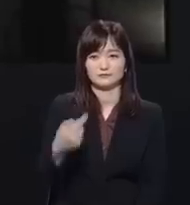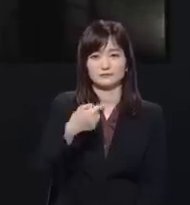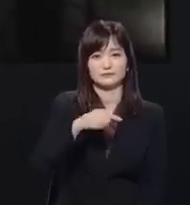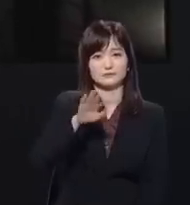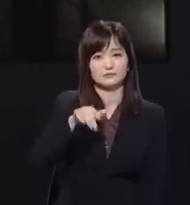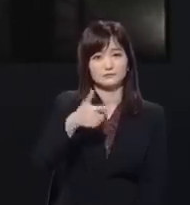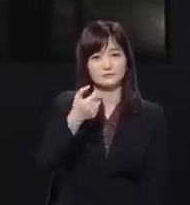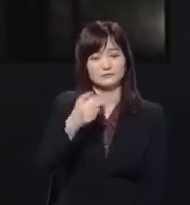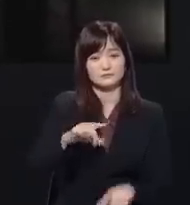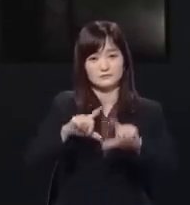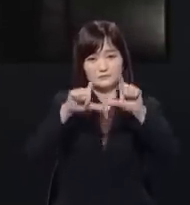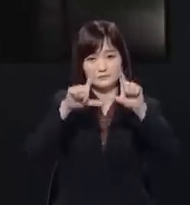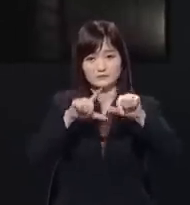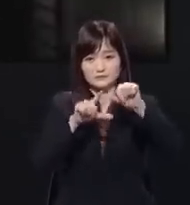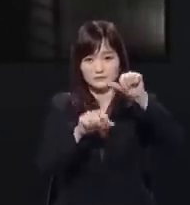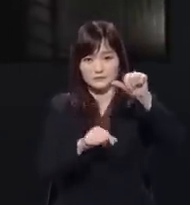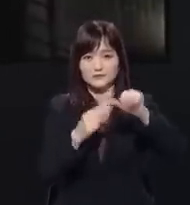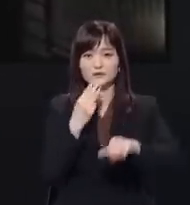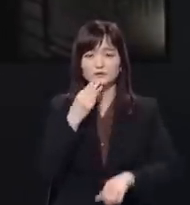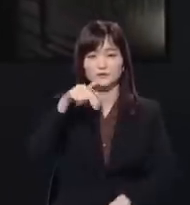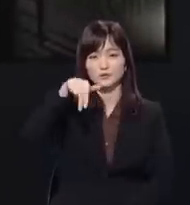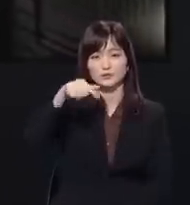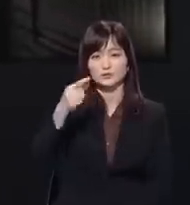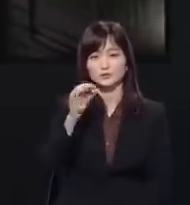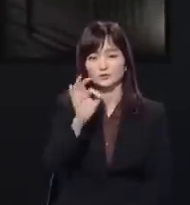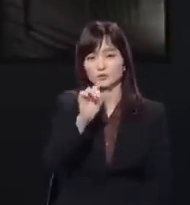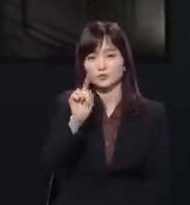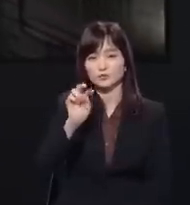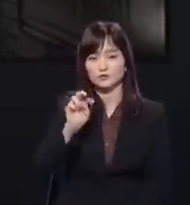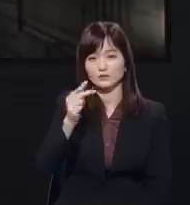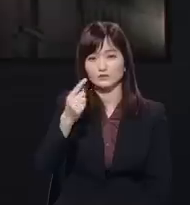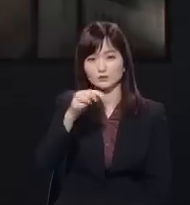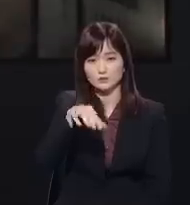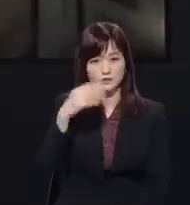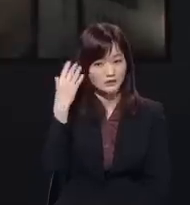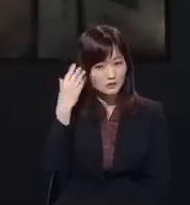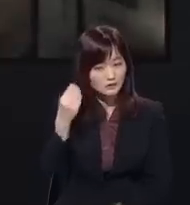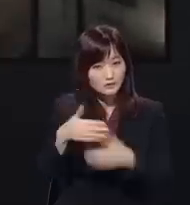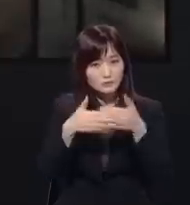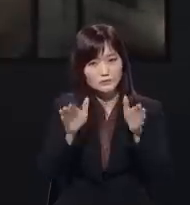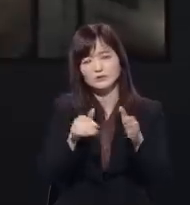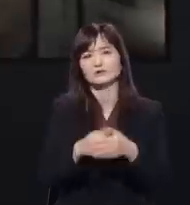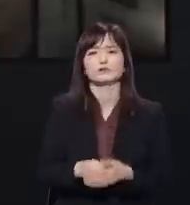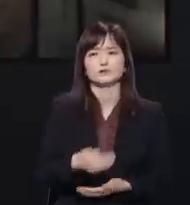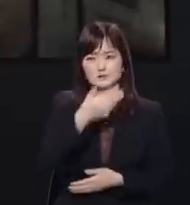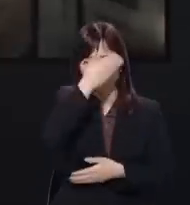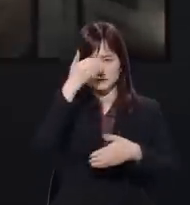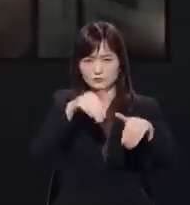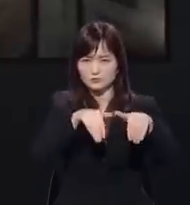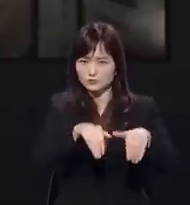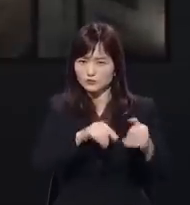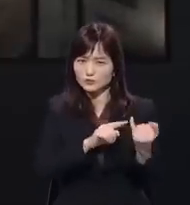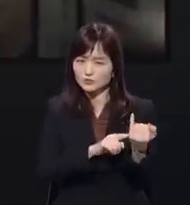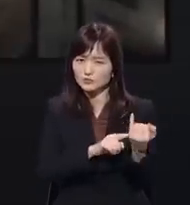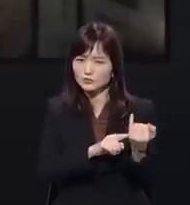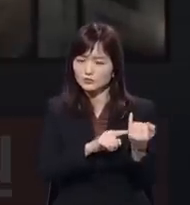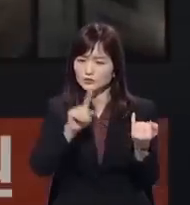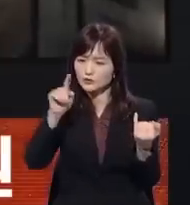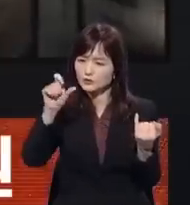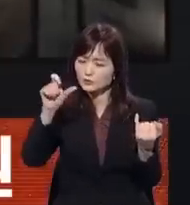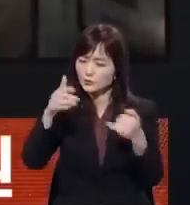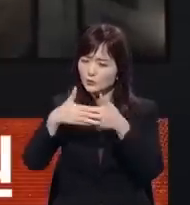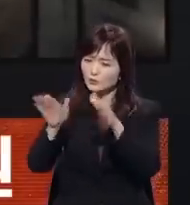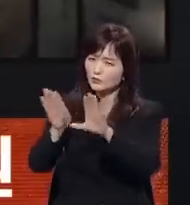1968년 5월 서울 종암동의 한 여관방 젊은 종업원은 15호실에 문을 두드려볼지 고민하고